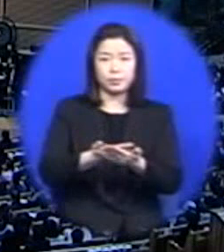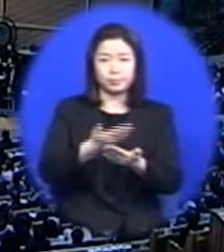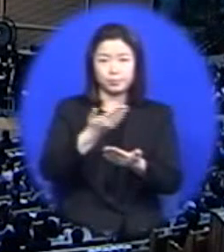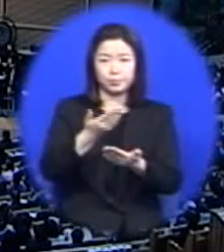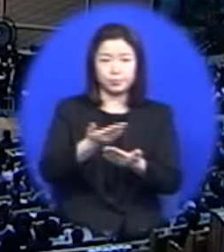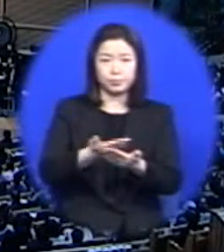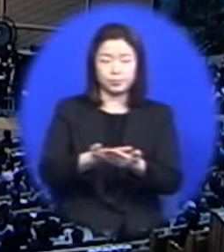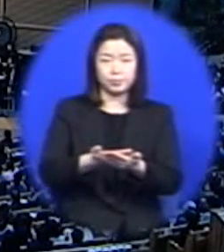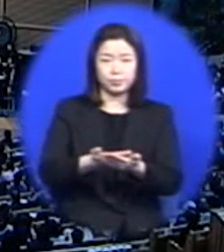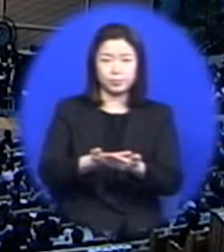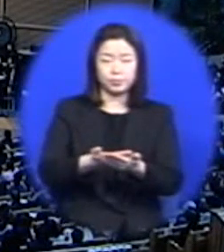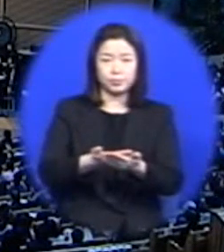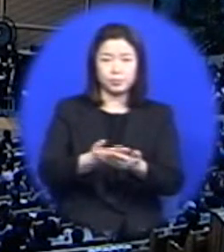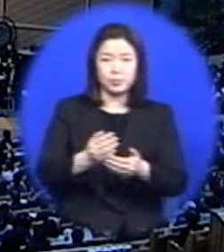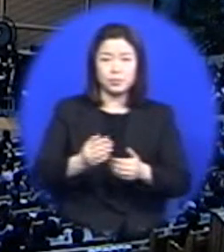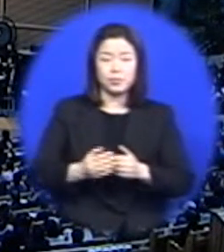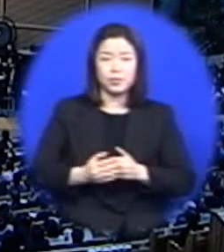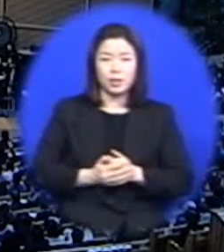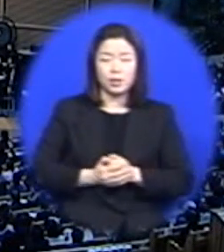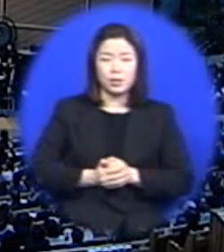오소서,